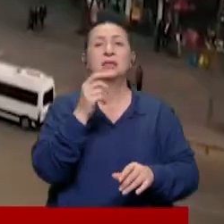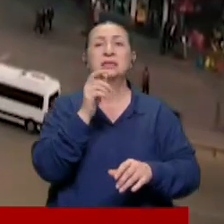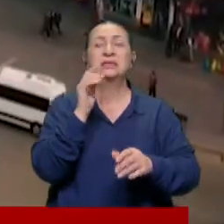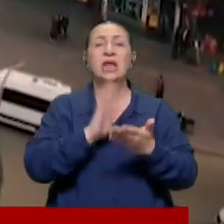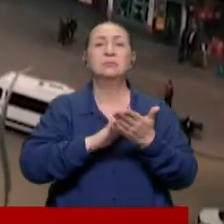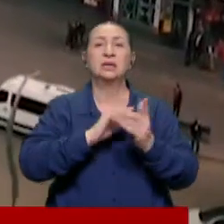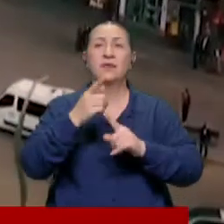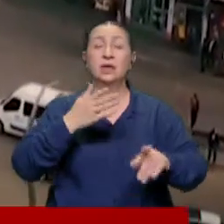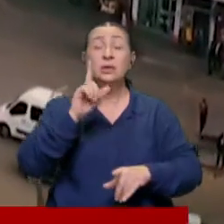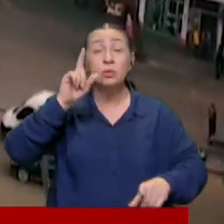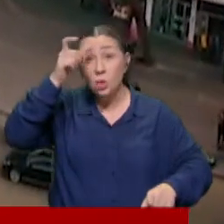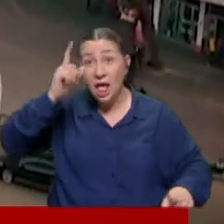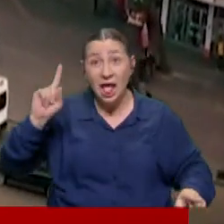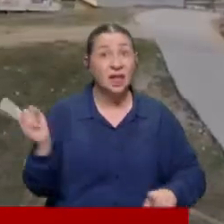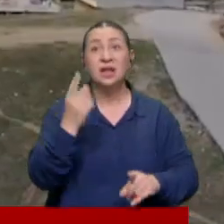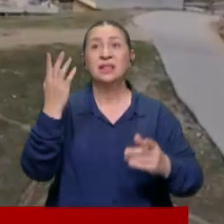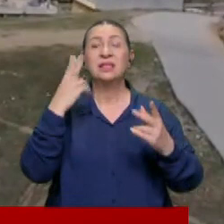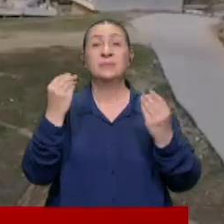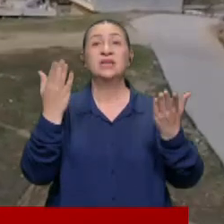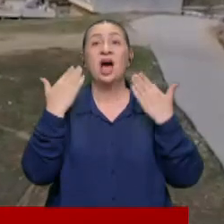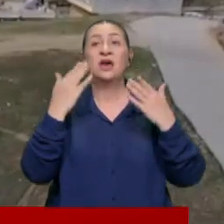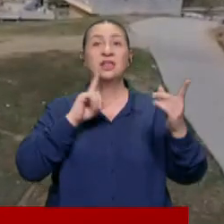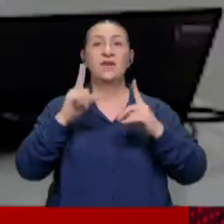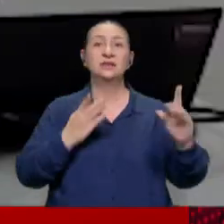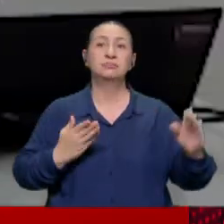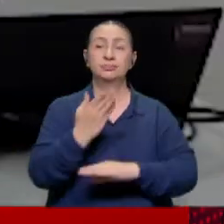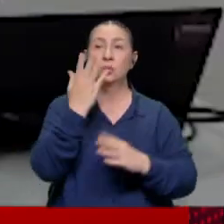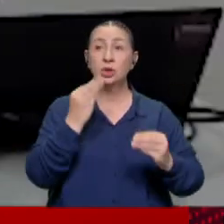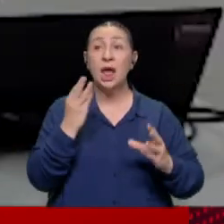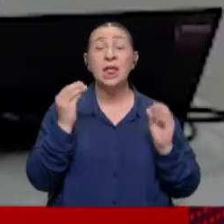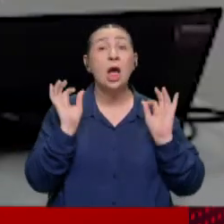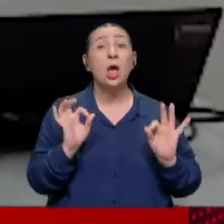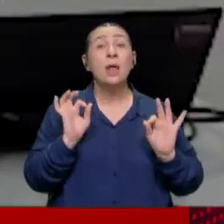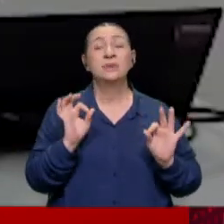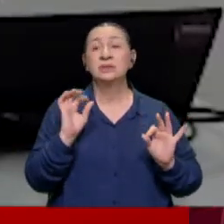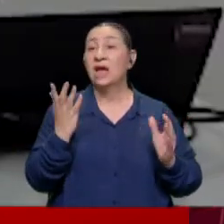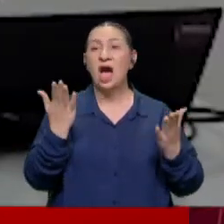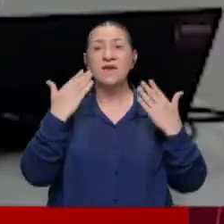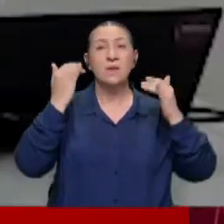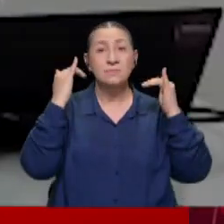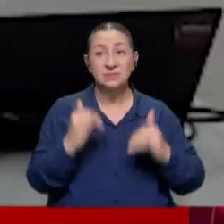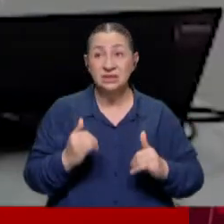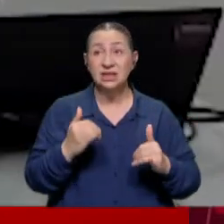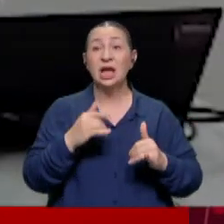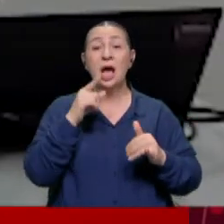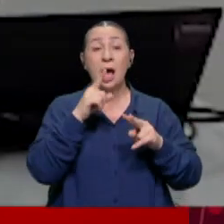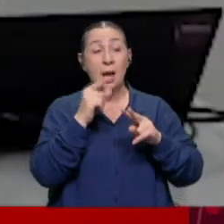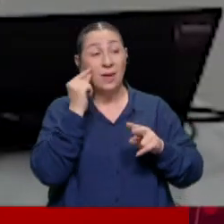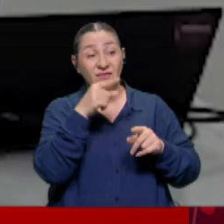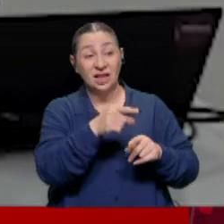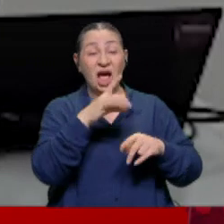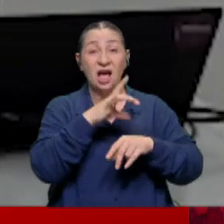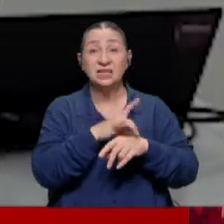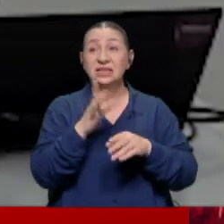açtı. Türkiye'de ilk kez temiz hava hakkı davası açılmış oldu. En önemli zorluğun hava kirliliğiyle Abdülbari Bey'in hastalığı